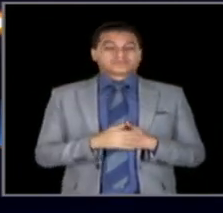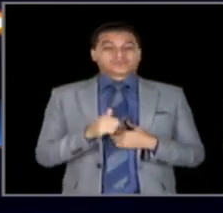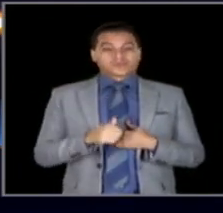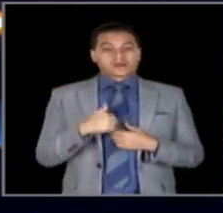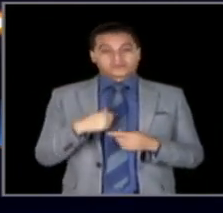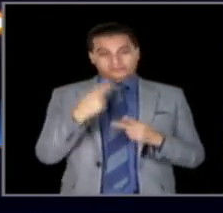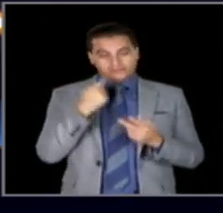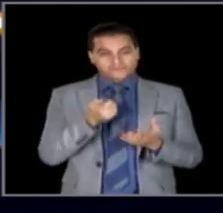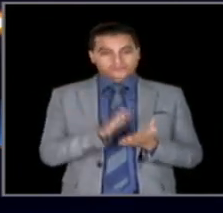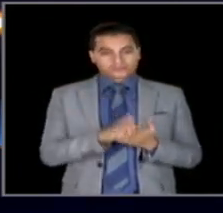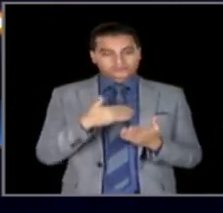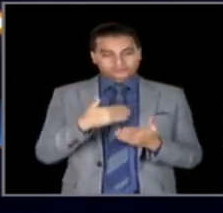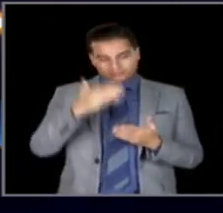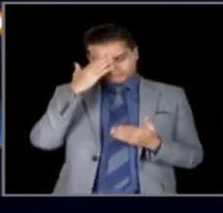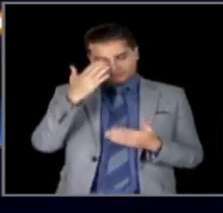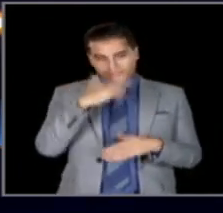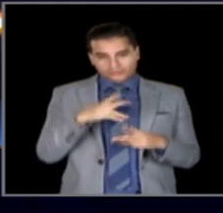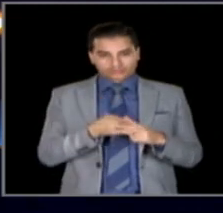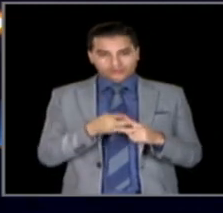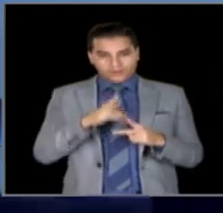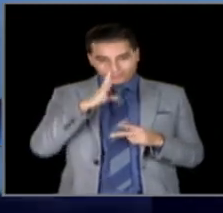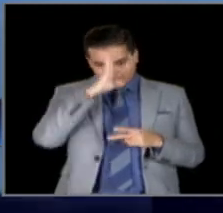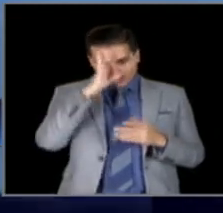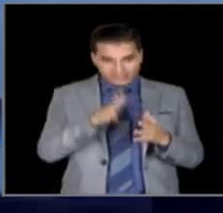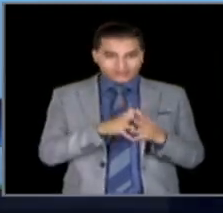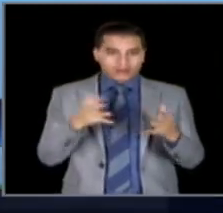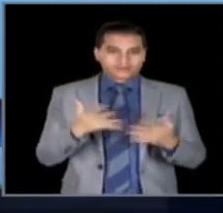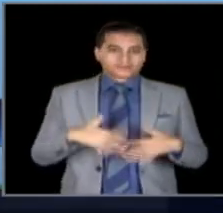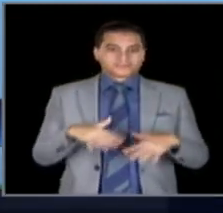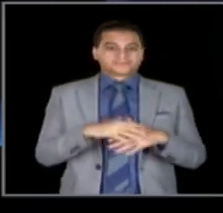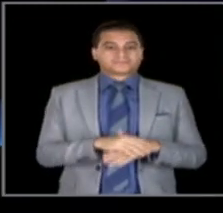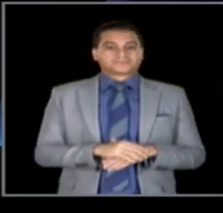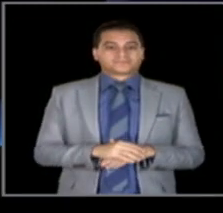وخلينا ننتهز الفرصة ونحيي شعب العراق العظيم.